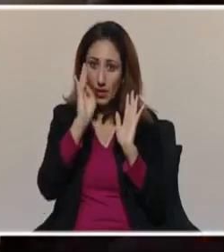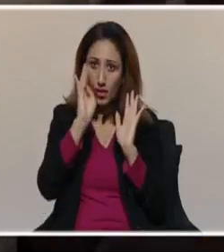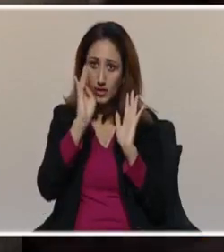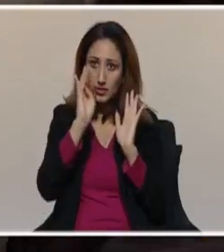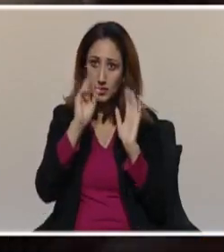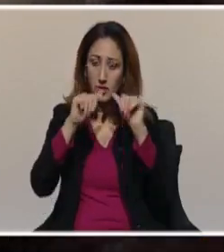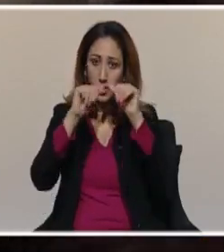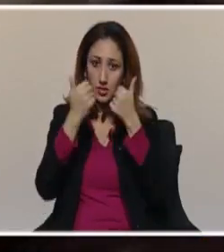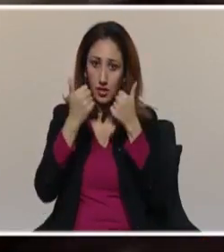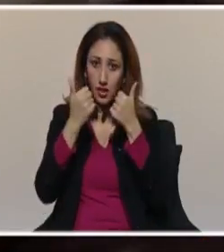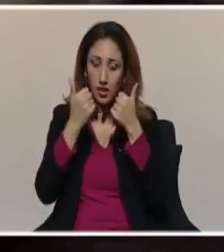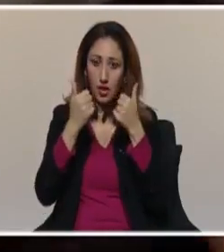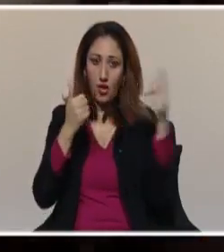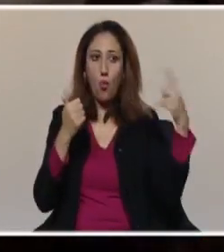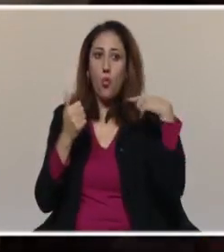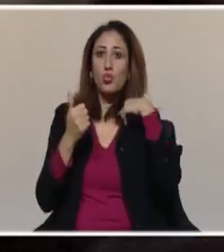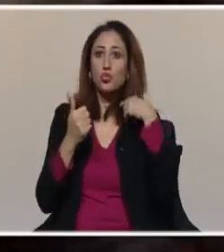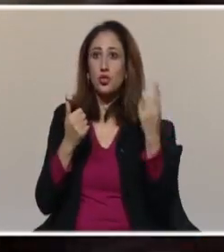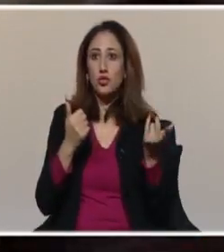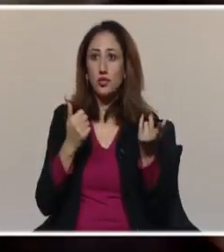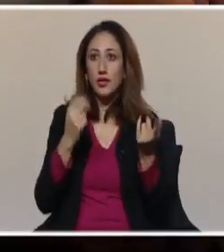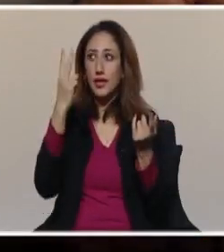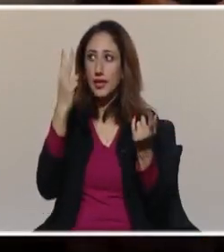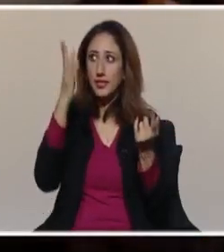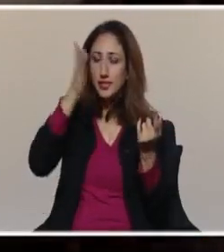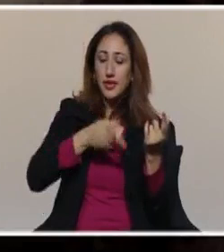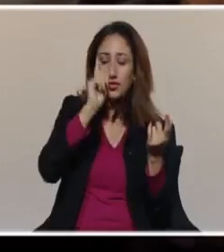بس لو طلعها هي اللي هتضر. تاريخها 2/11